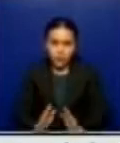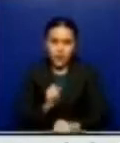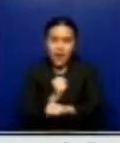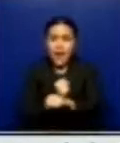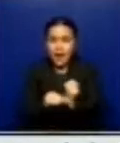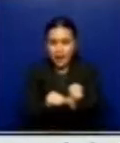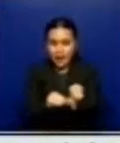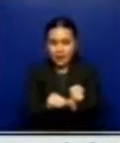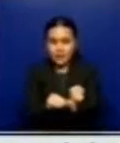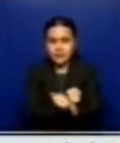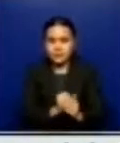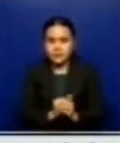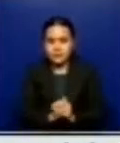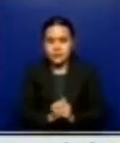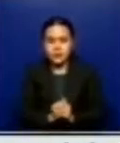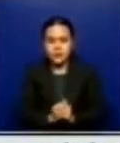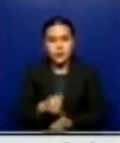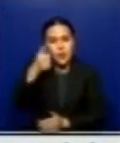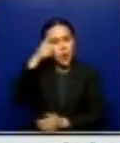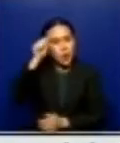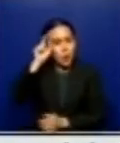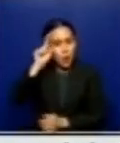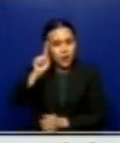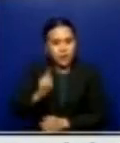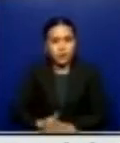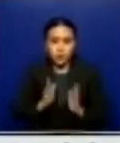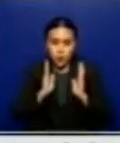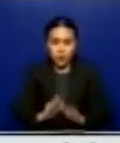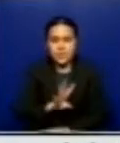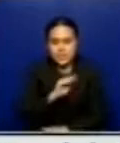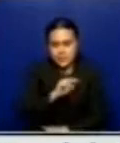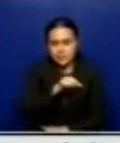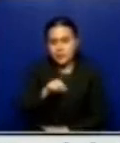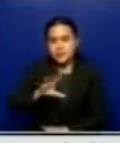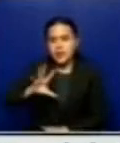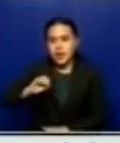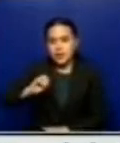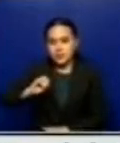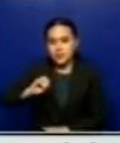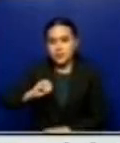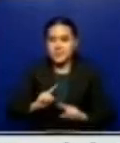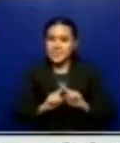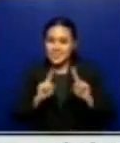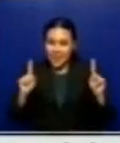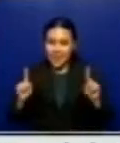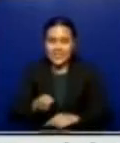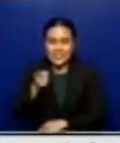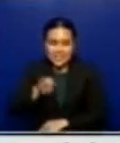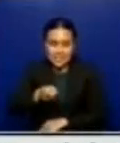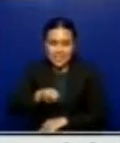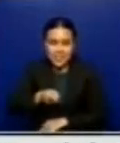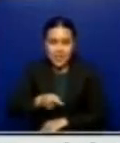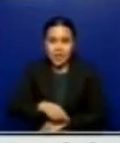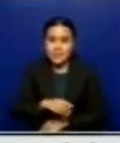านวันหนึ่ง 40-50 คนแต่มาจริงๆ10กว่าค